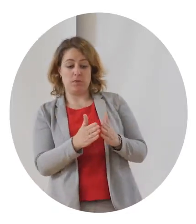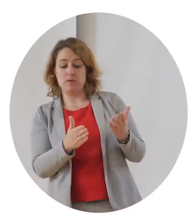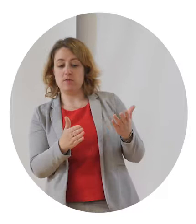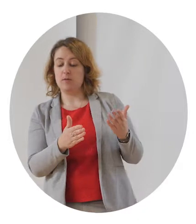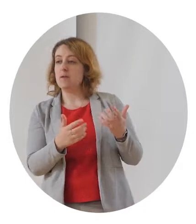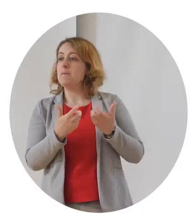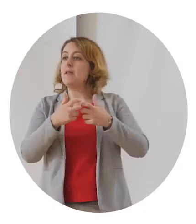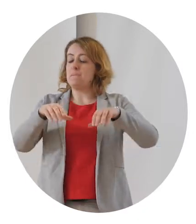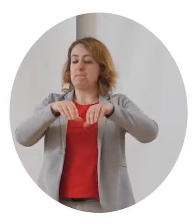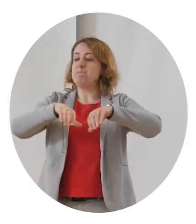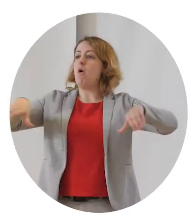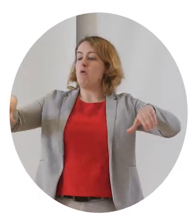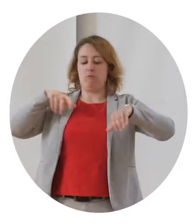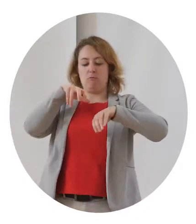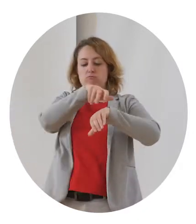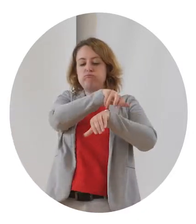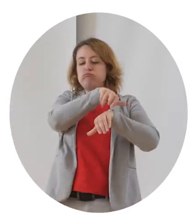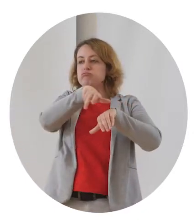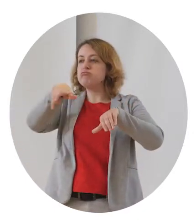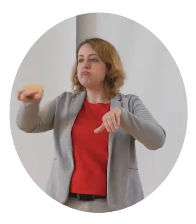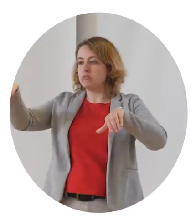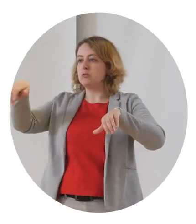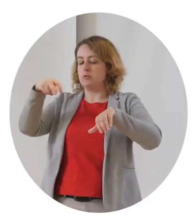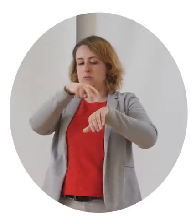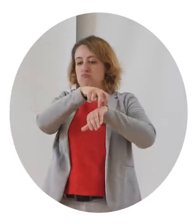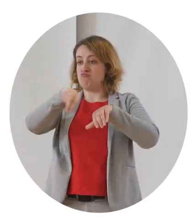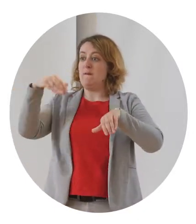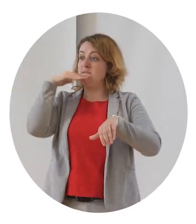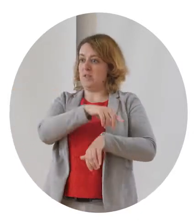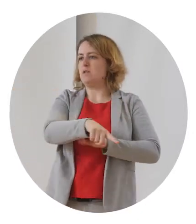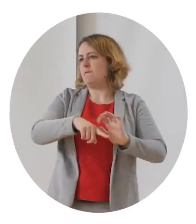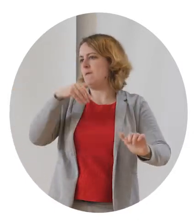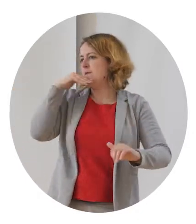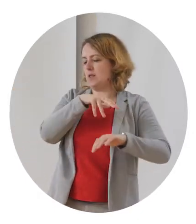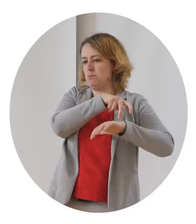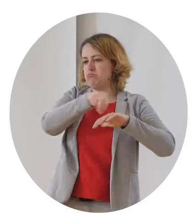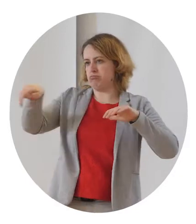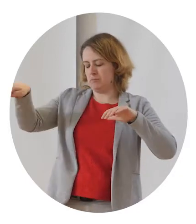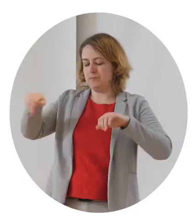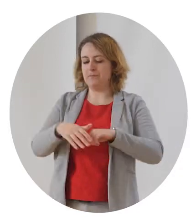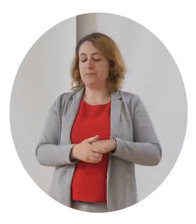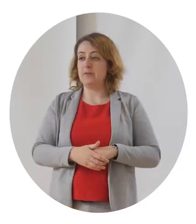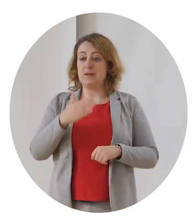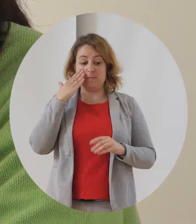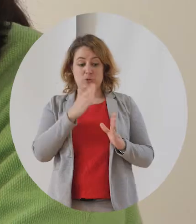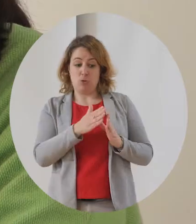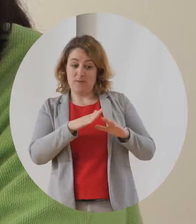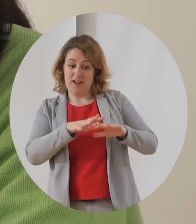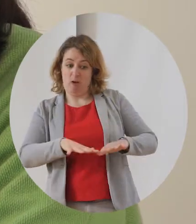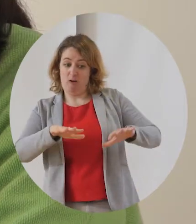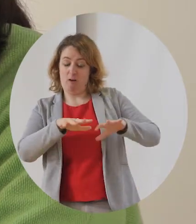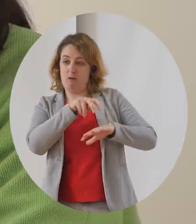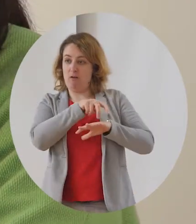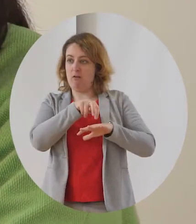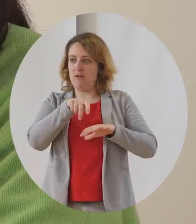leur demande de marcher sur un banc debout ou sur une poutre, ils vont le faire très vite, évidemment. Mais s'ils doivent le